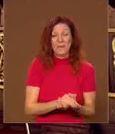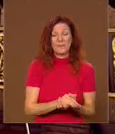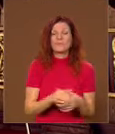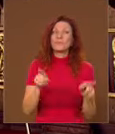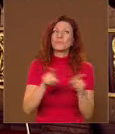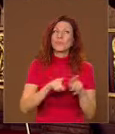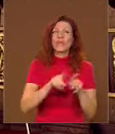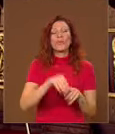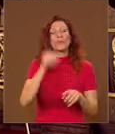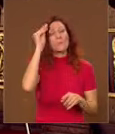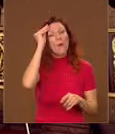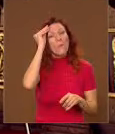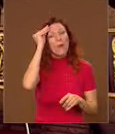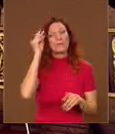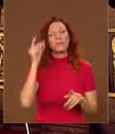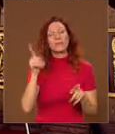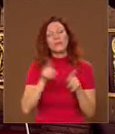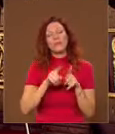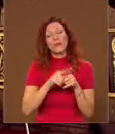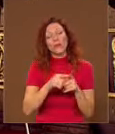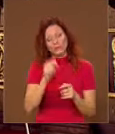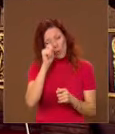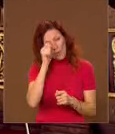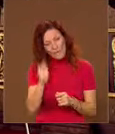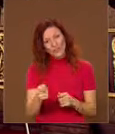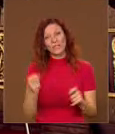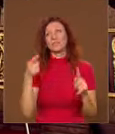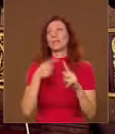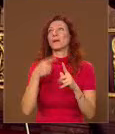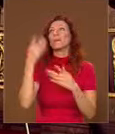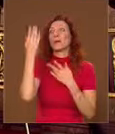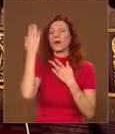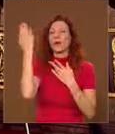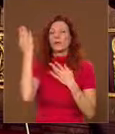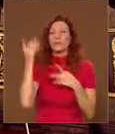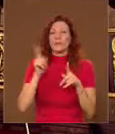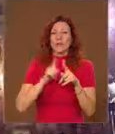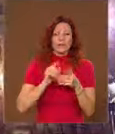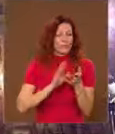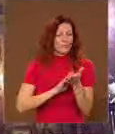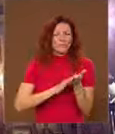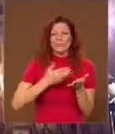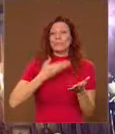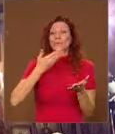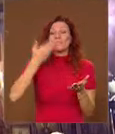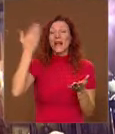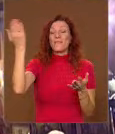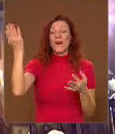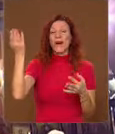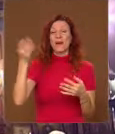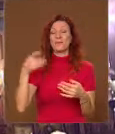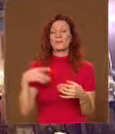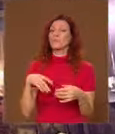спомен и почит към Бога, като прослава на Христовото